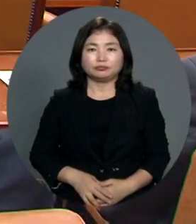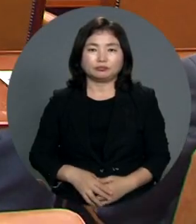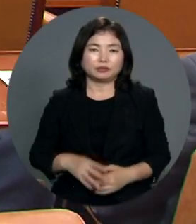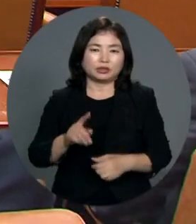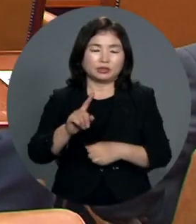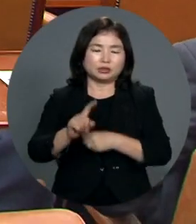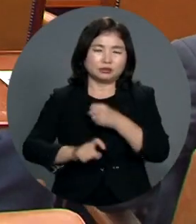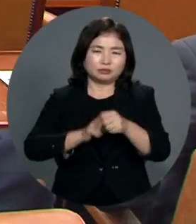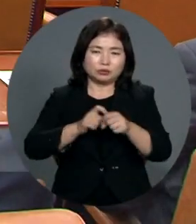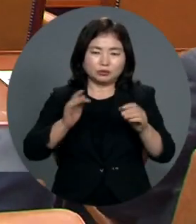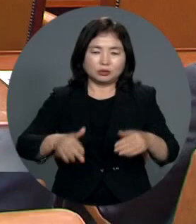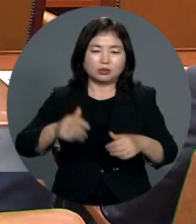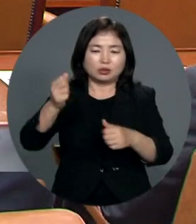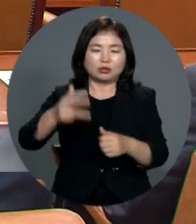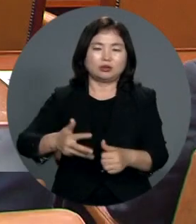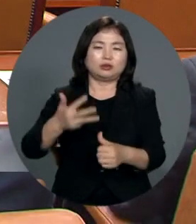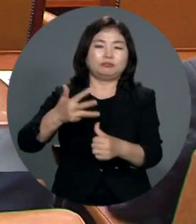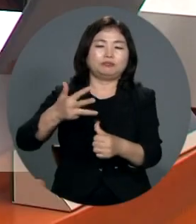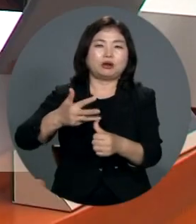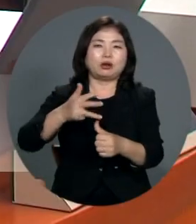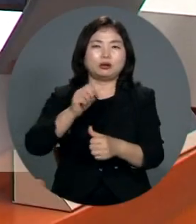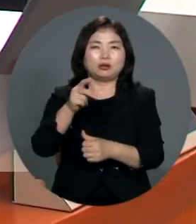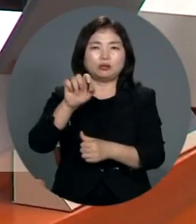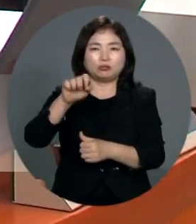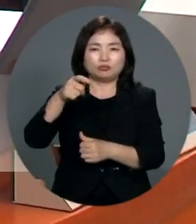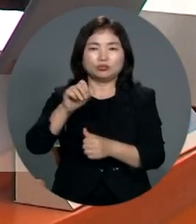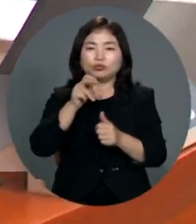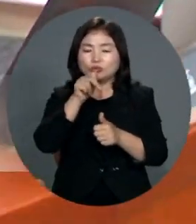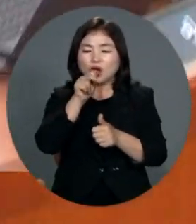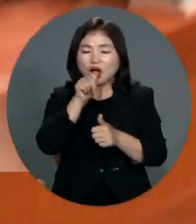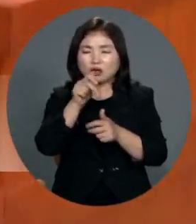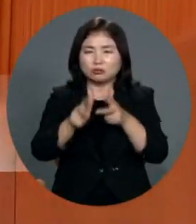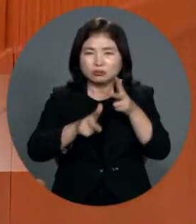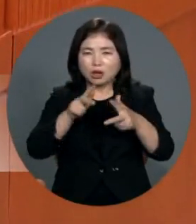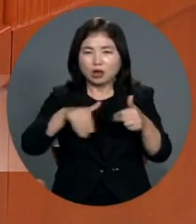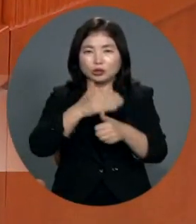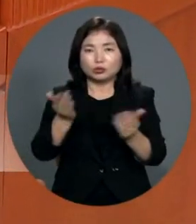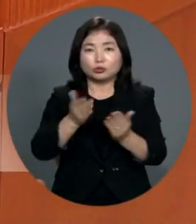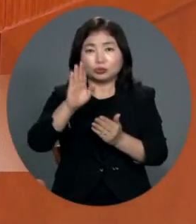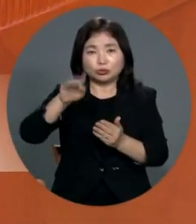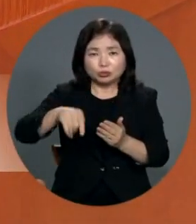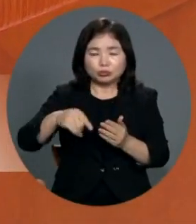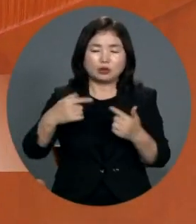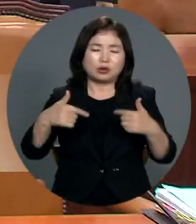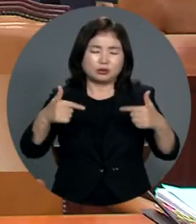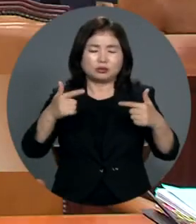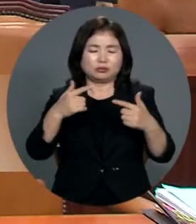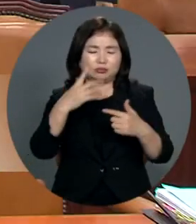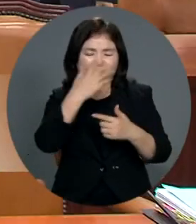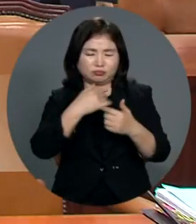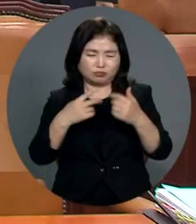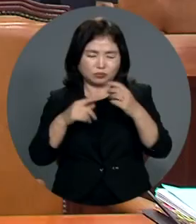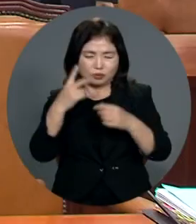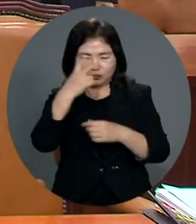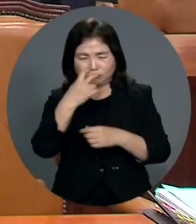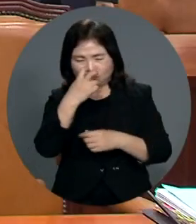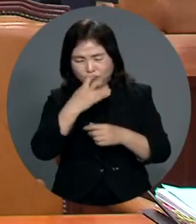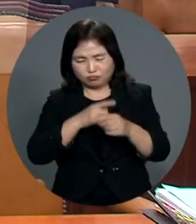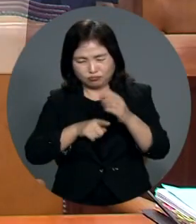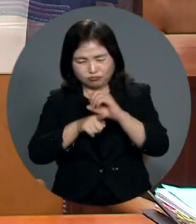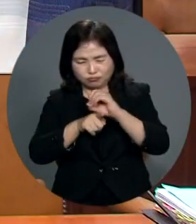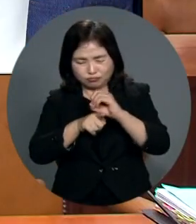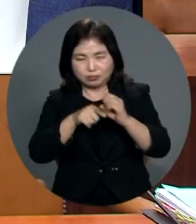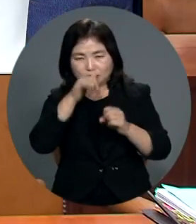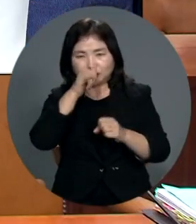10여 년간 무려 8차례. 영풍 석포재련소는 국회 환경노동위원회 국감의 단골 손님입니다. 올해는